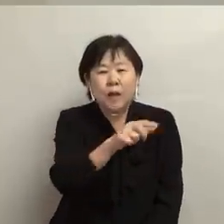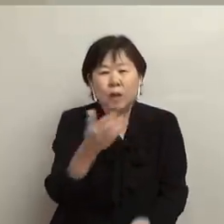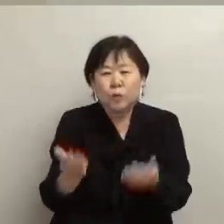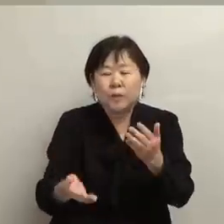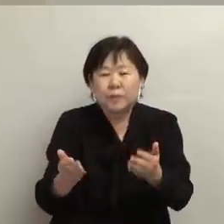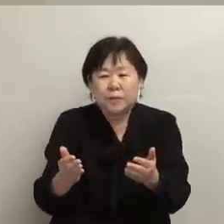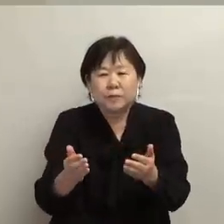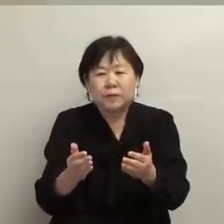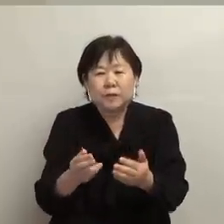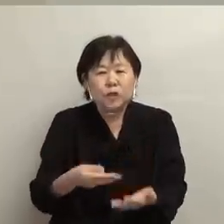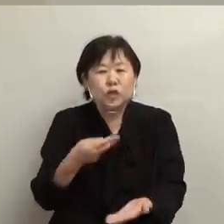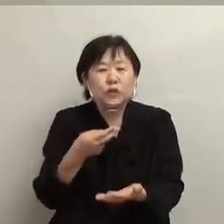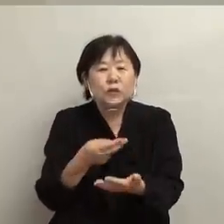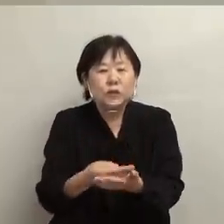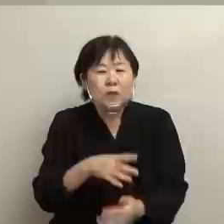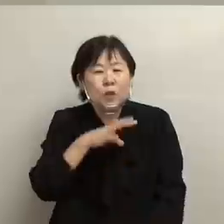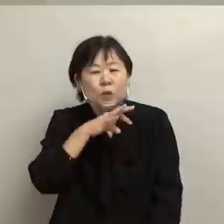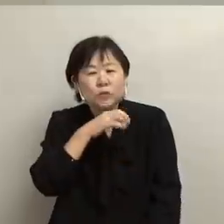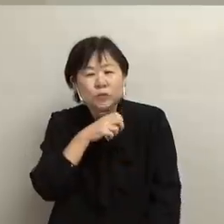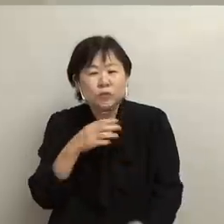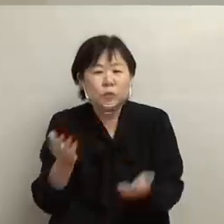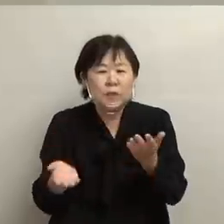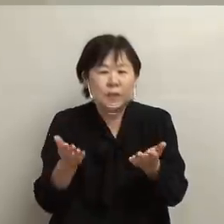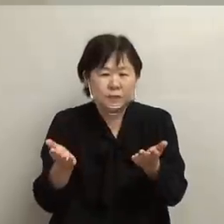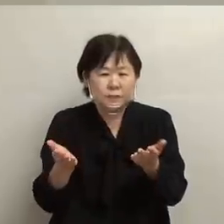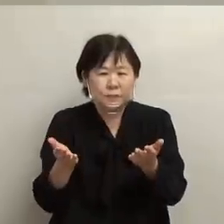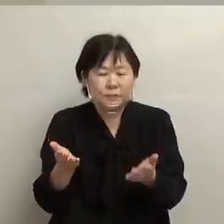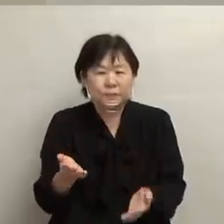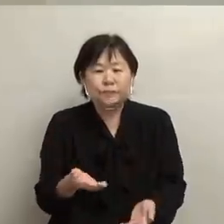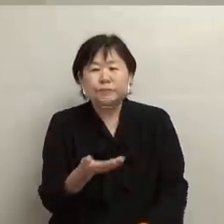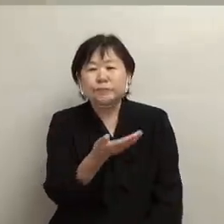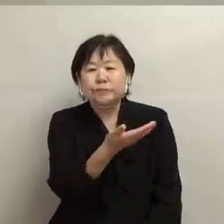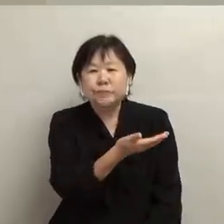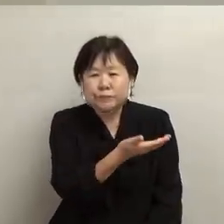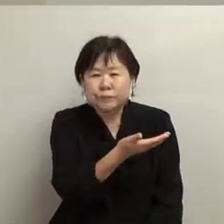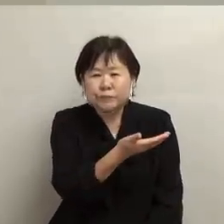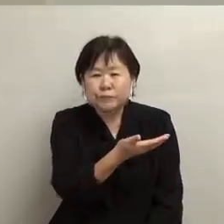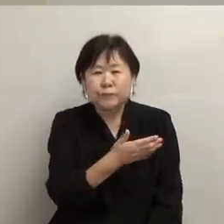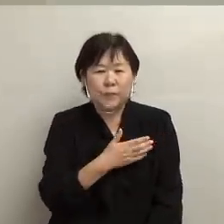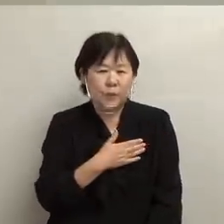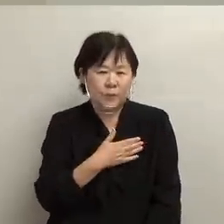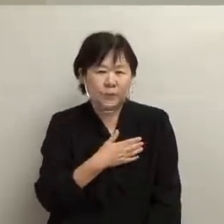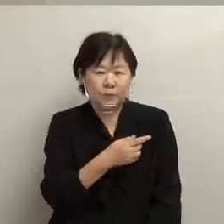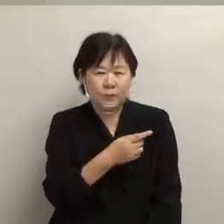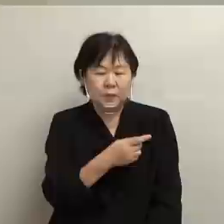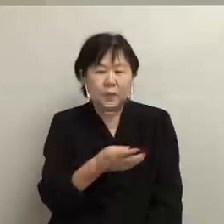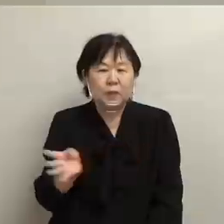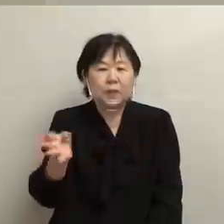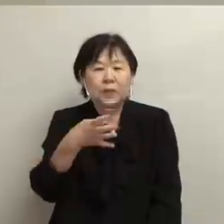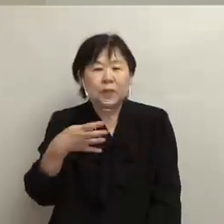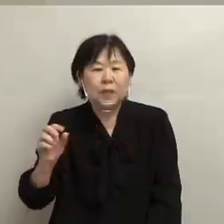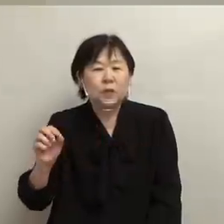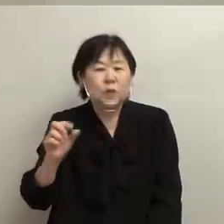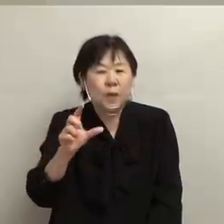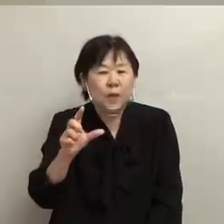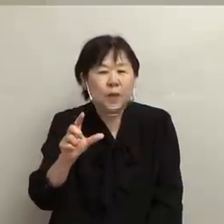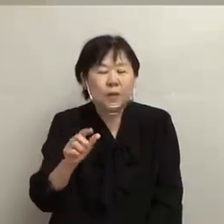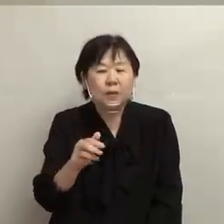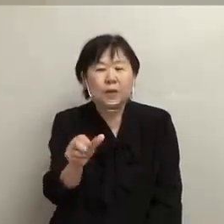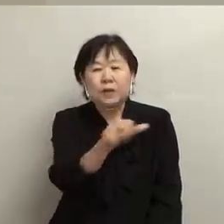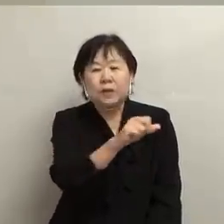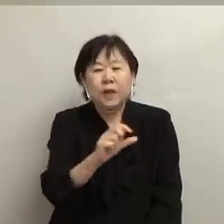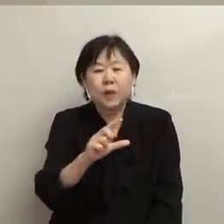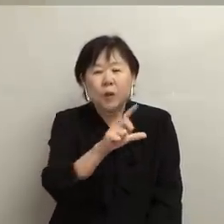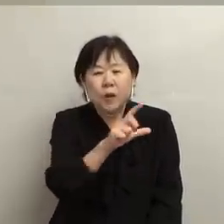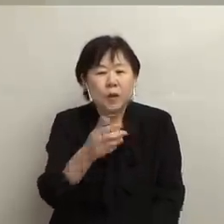があった年代を比較していますこの通りもパターンを見て分かっていただくとより第4版に比べてですね第